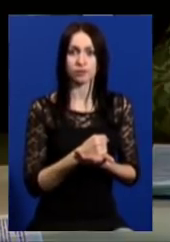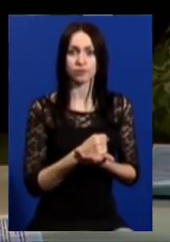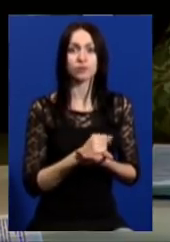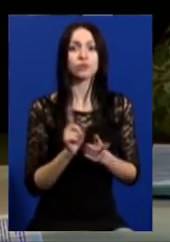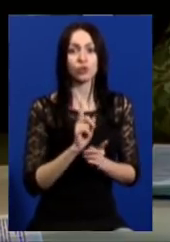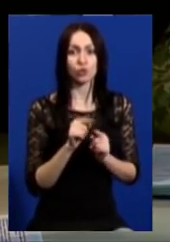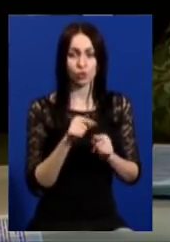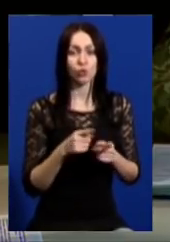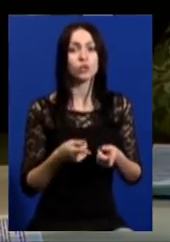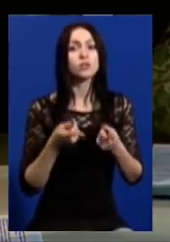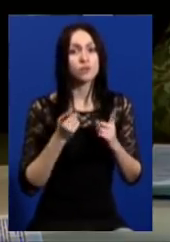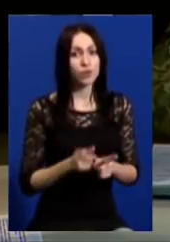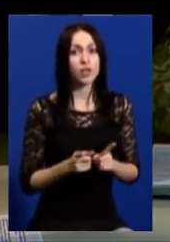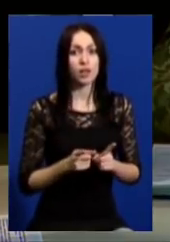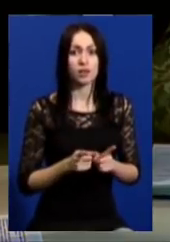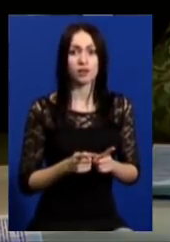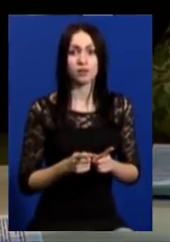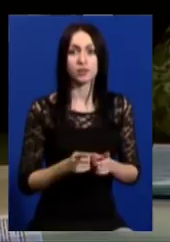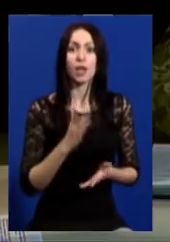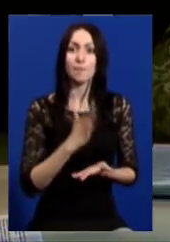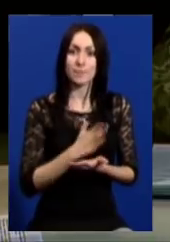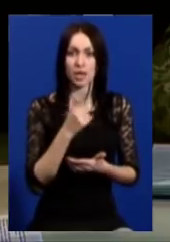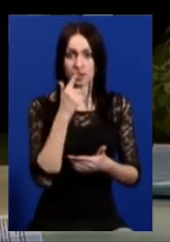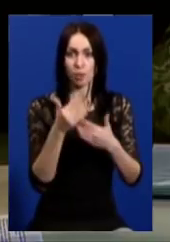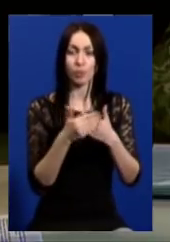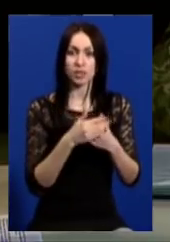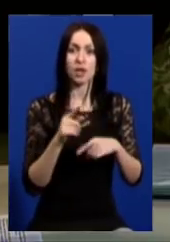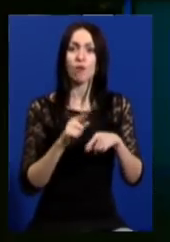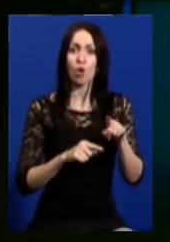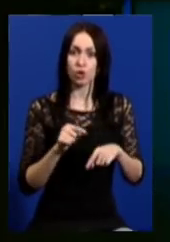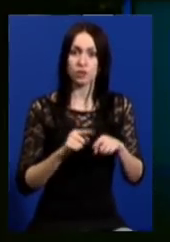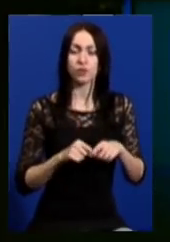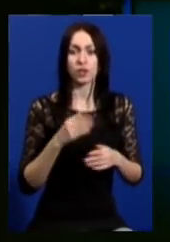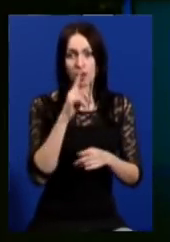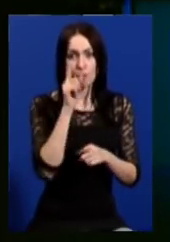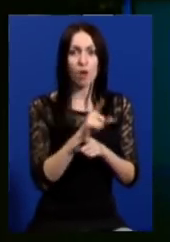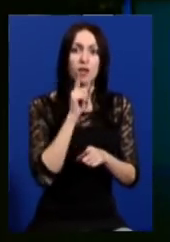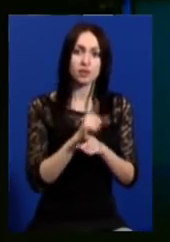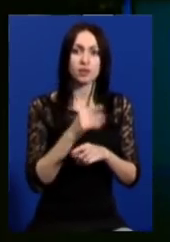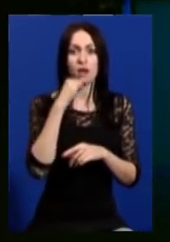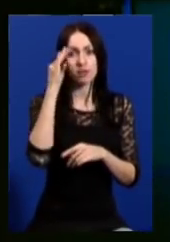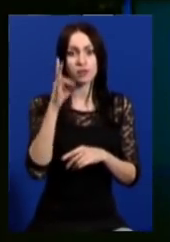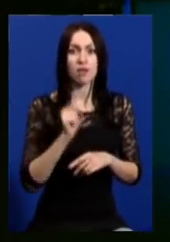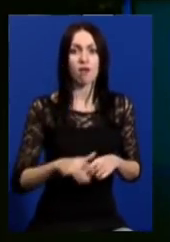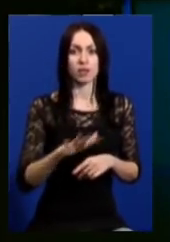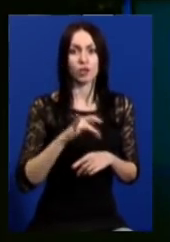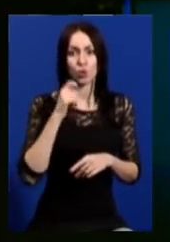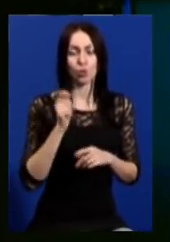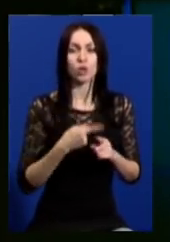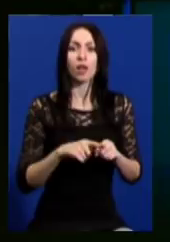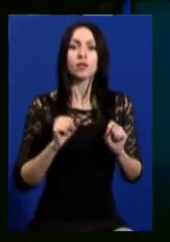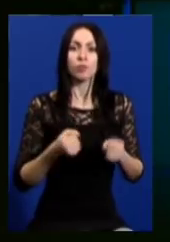що він дійсно має близького родича, там брат, сестра, батько на території України. Це може